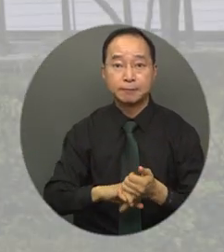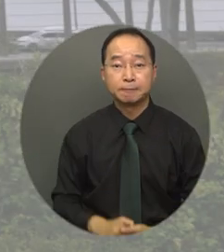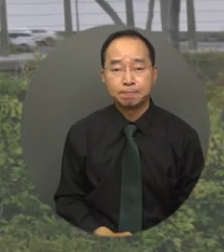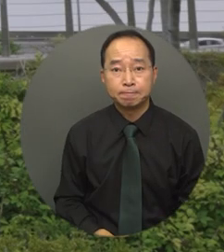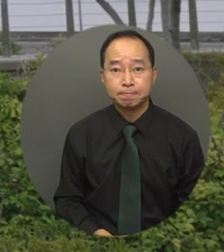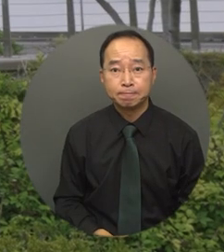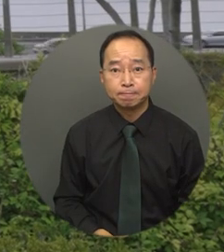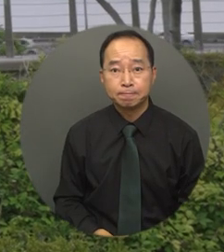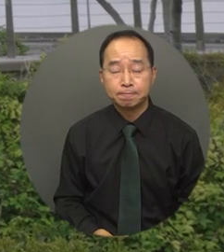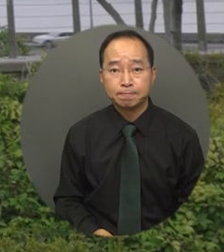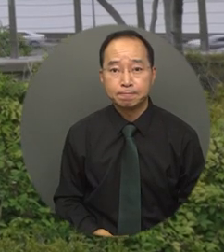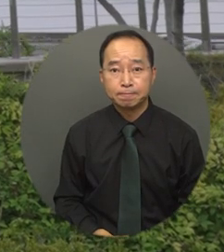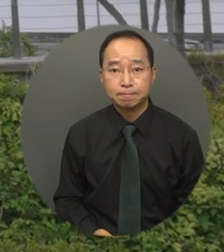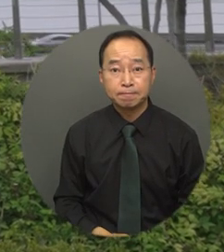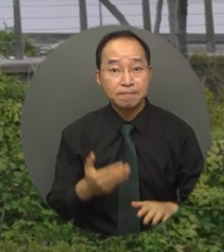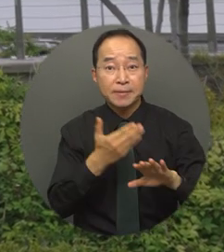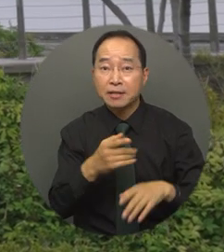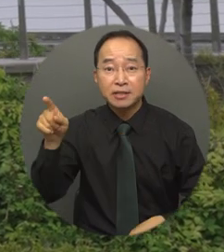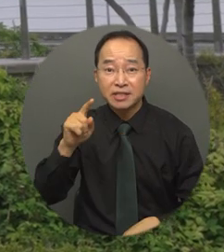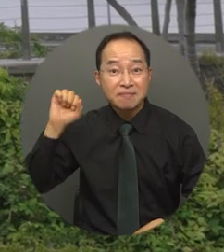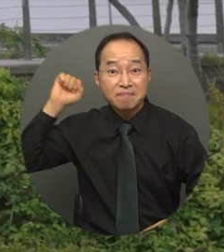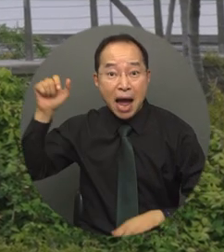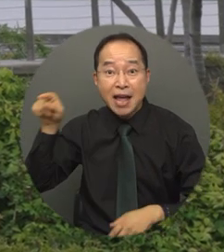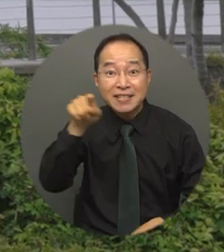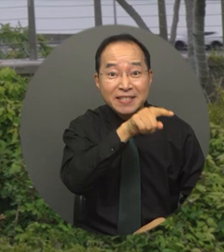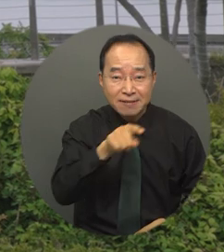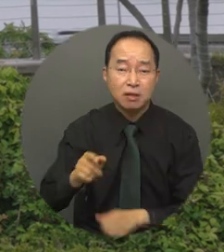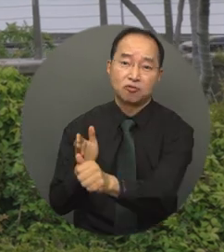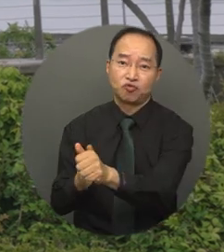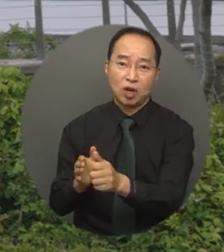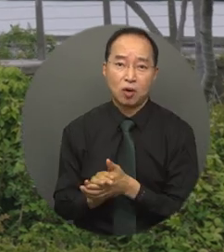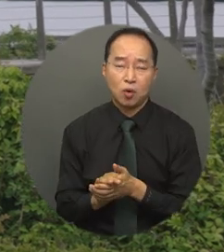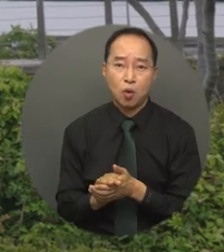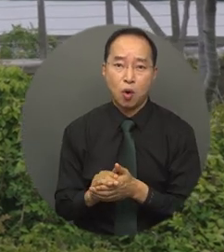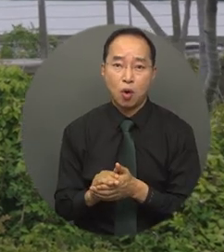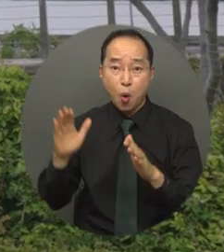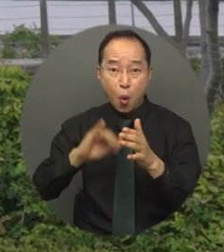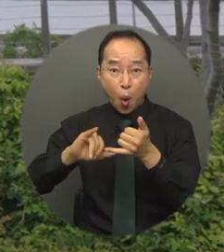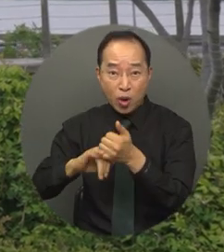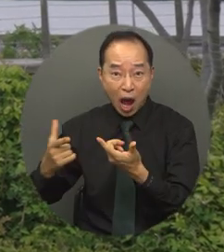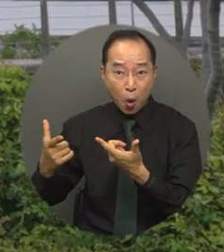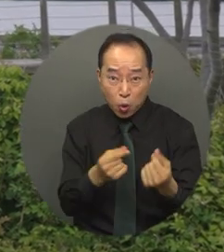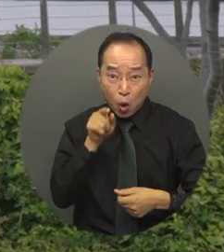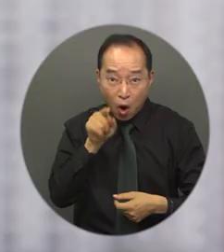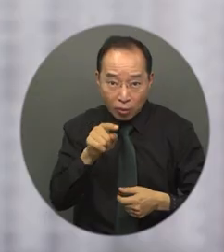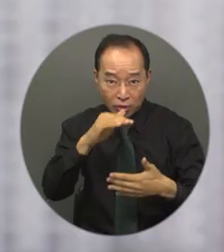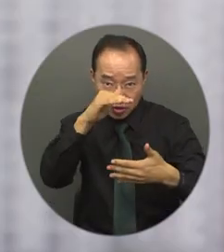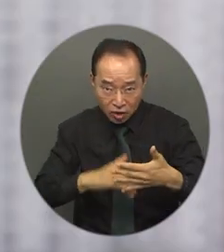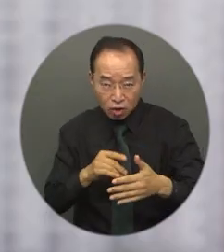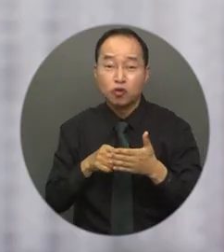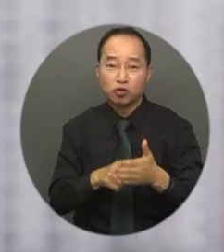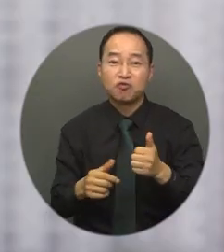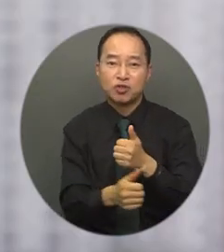이런 차원에서 다른 후보들께 공통공약 추진 시민평의회를 만들 것을 제안드립니다.